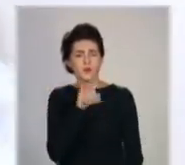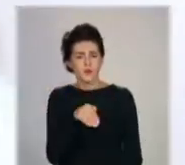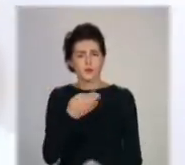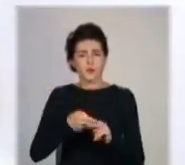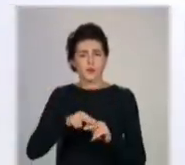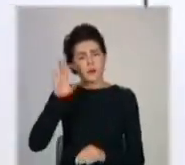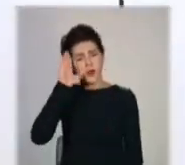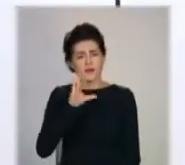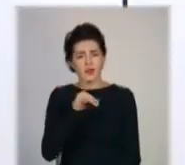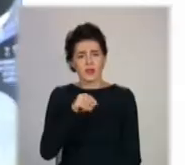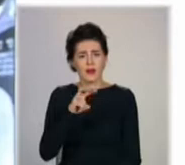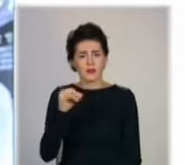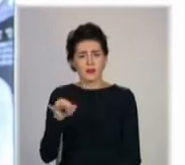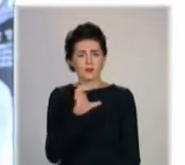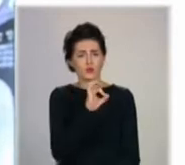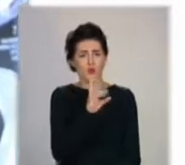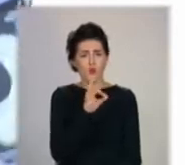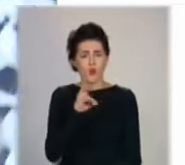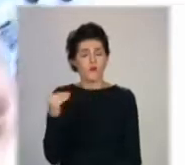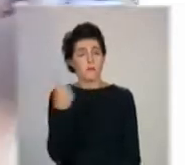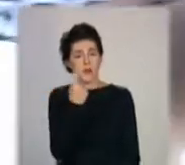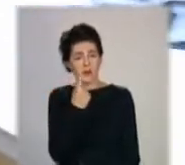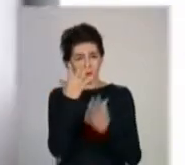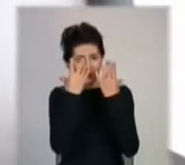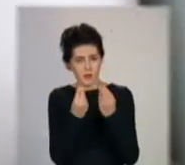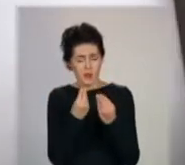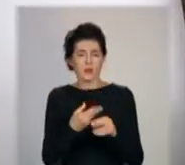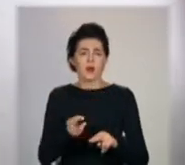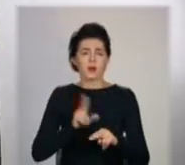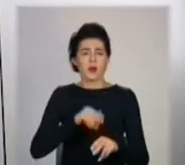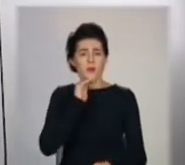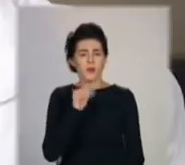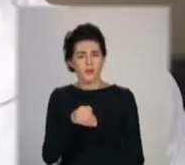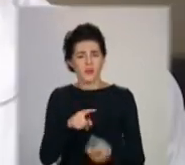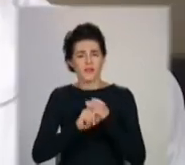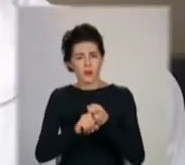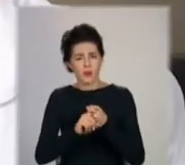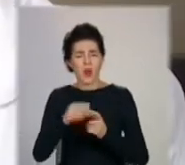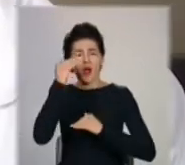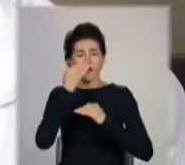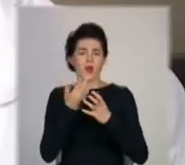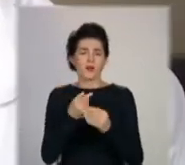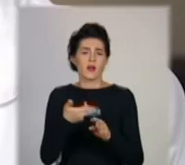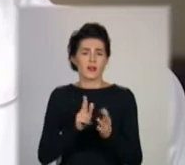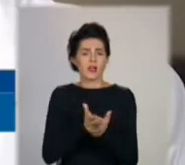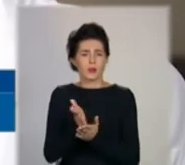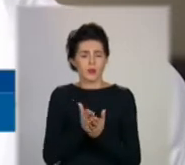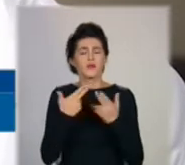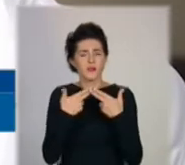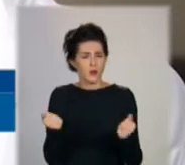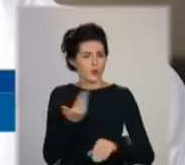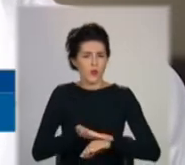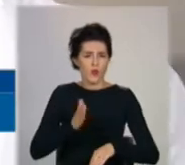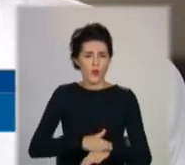Віталій Соколов у першій половині дня інфекціоніст, у другій – хірург. Звісно, докторам вузької спеціальності дуже складно стати на